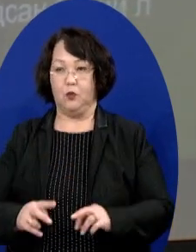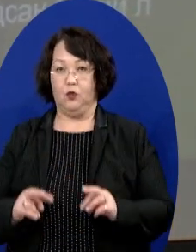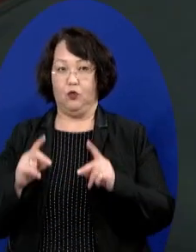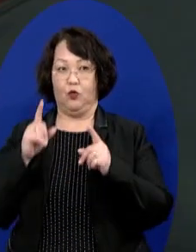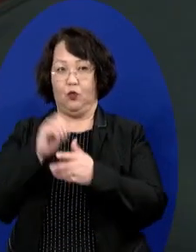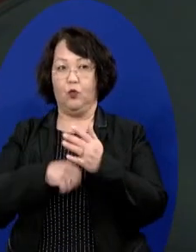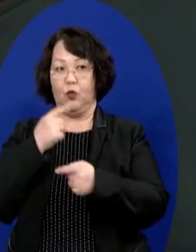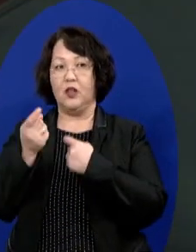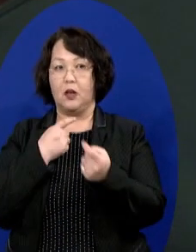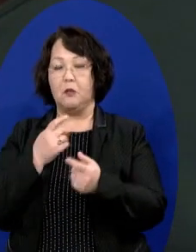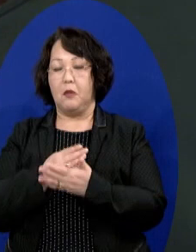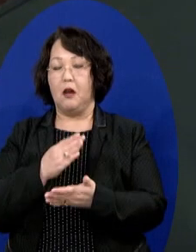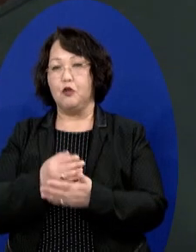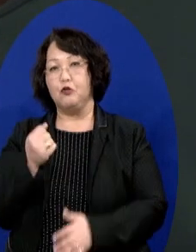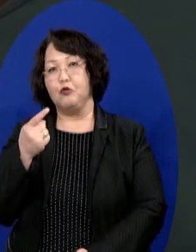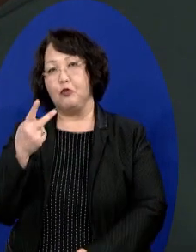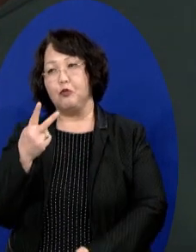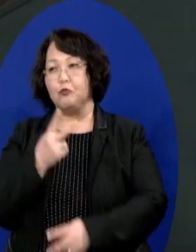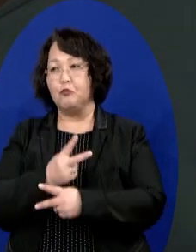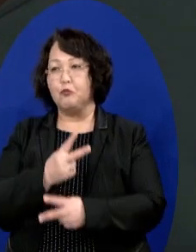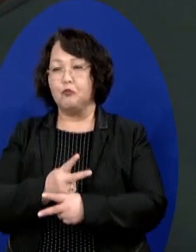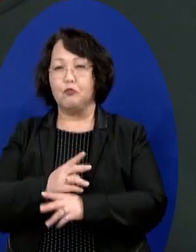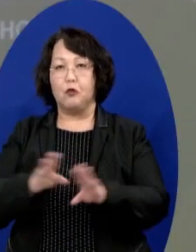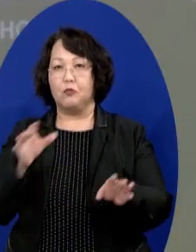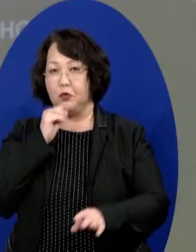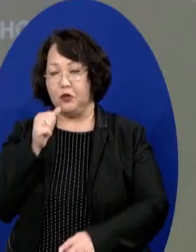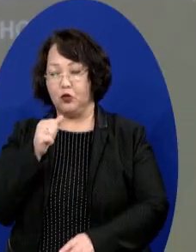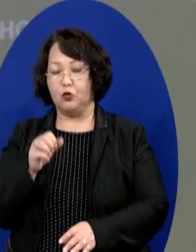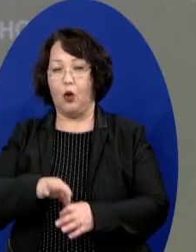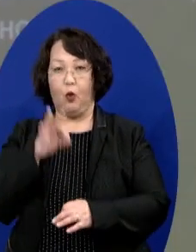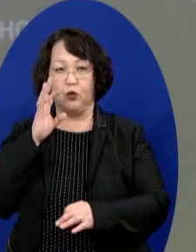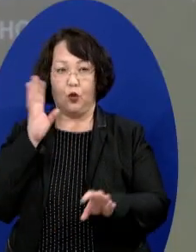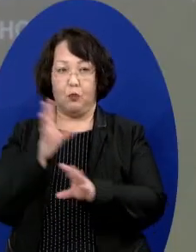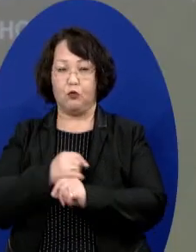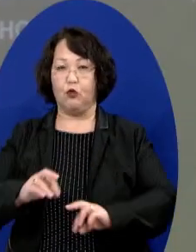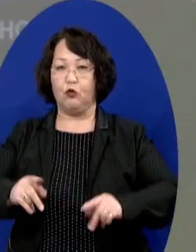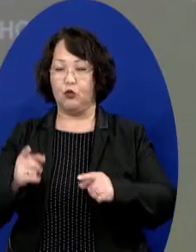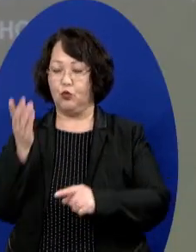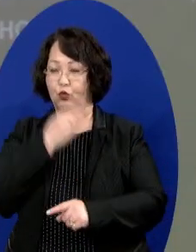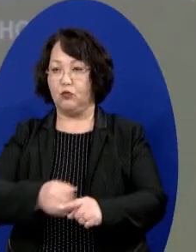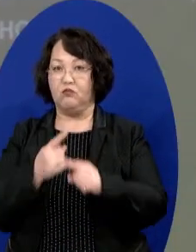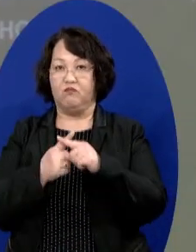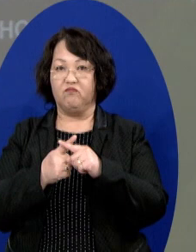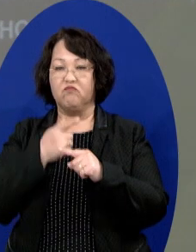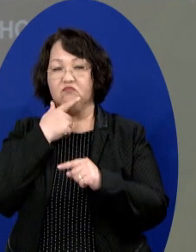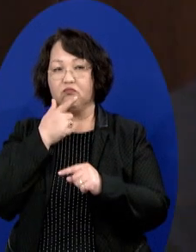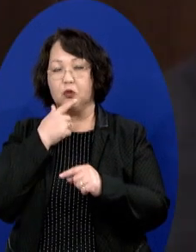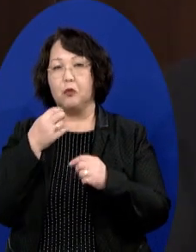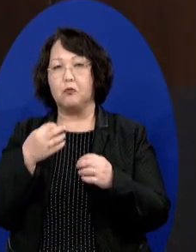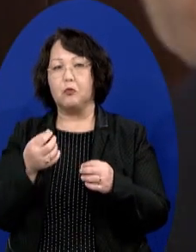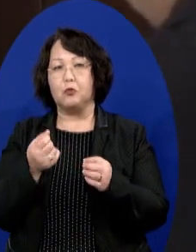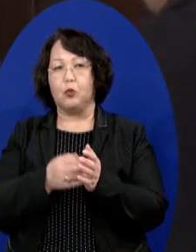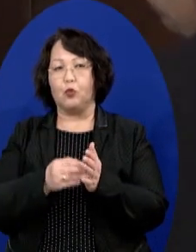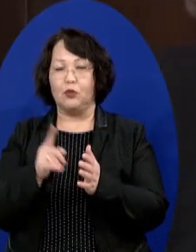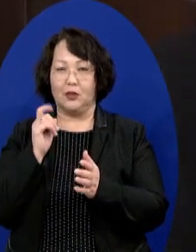оруулахар ярьж байна. Гэхдээ ганц хоёр хуулийг барьж авч өөрчлөснөөр сонгуулийн тогтолцоонд эерэг өөрчлөлт гарахгүй. Өнгөс төдий засвар болно гэж улс